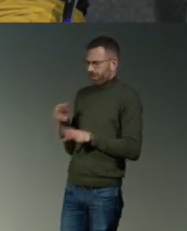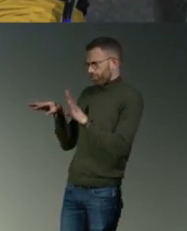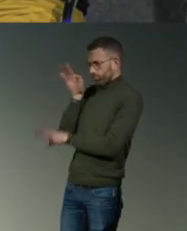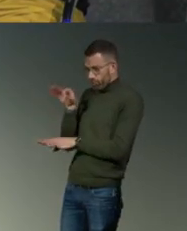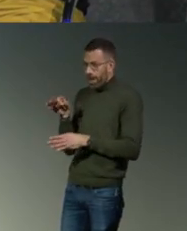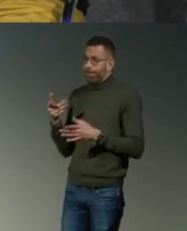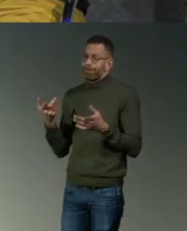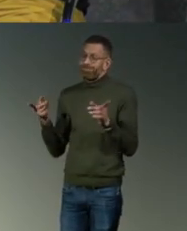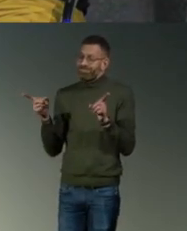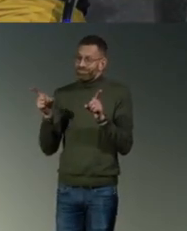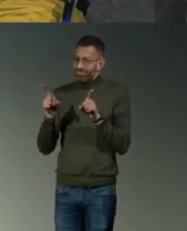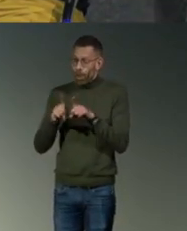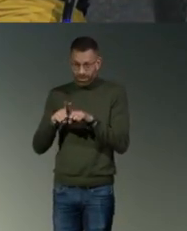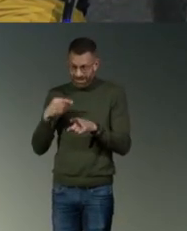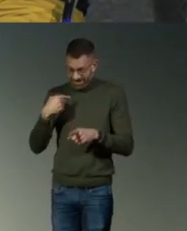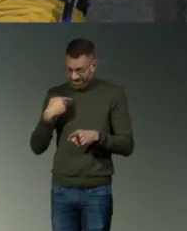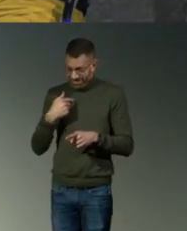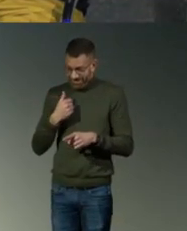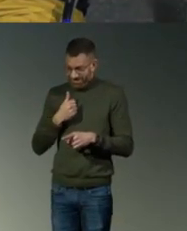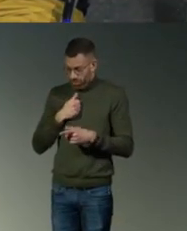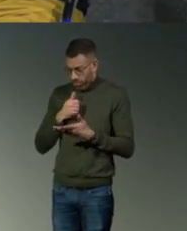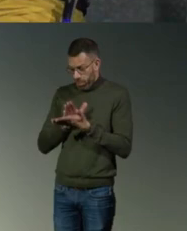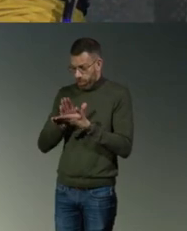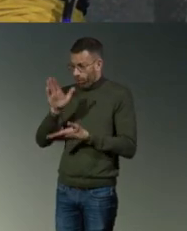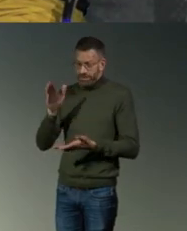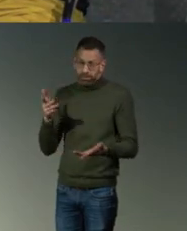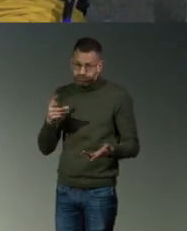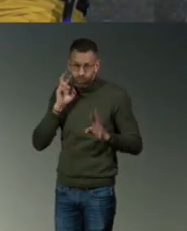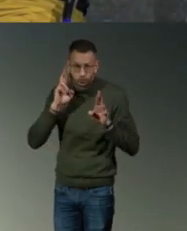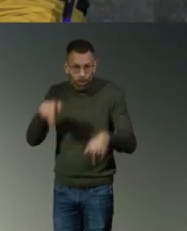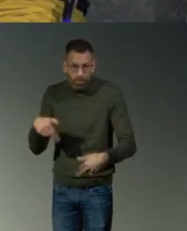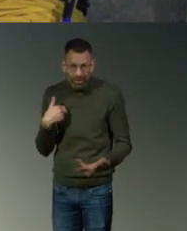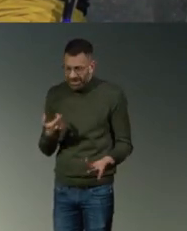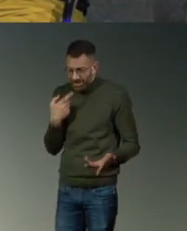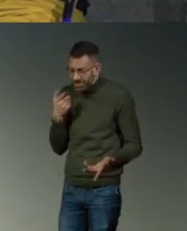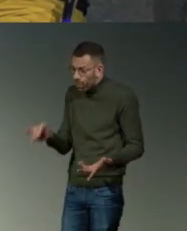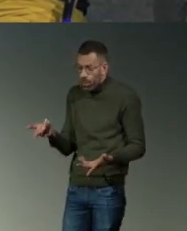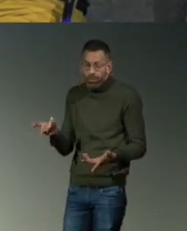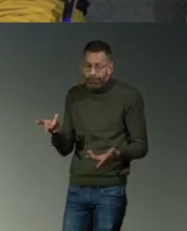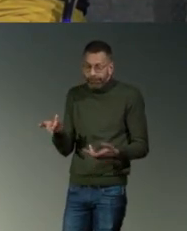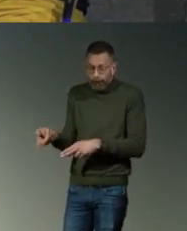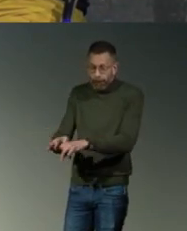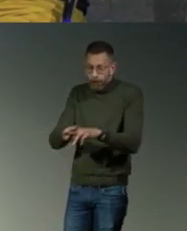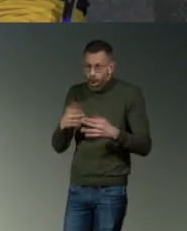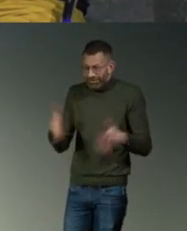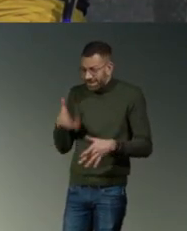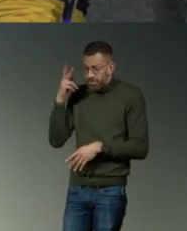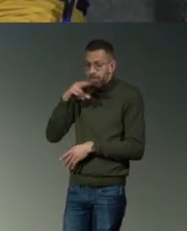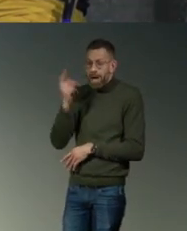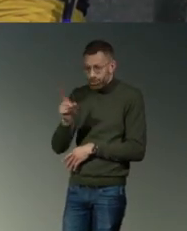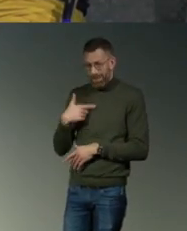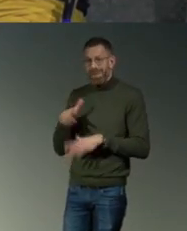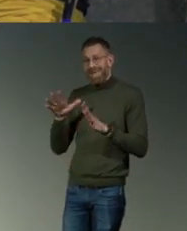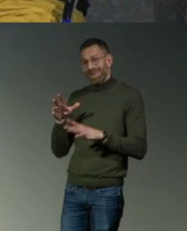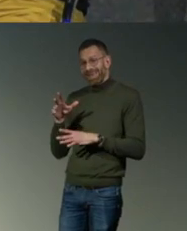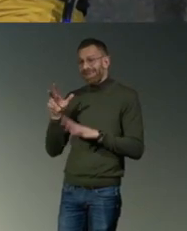j'avais promis, ce qui ne sert à rien, puisqu'ils étaient morts, et puis de toute façon, ils n'étaient pas humains, et qu'ils n'en avaient rien à faire de ce que je leur disais. Mais j'avais promis à Seth Canton, qui